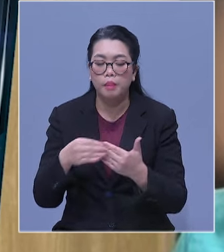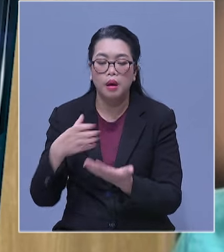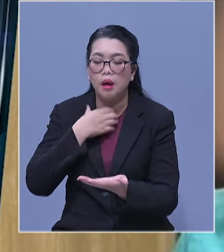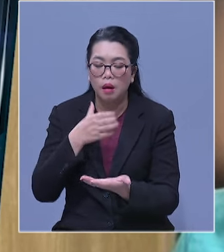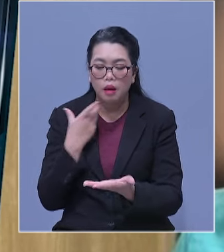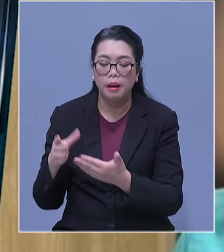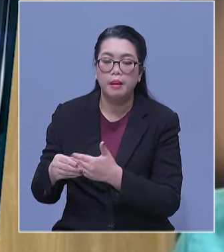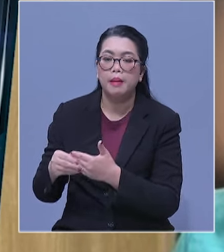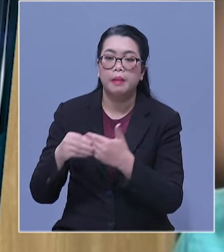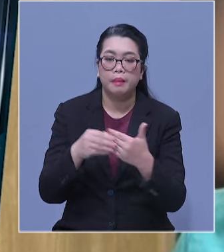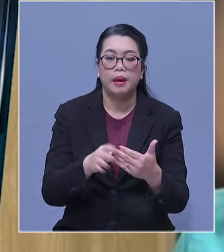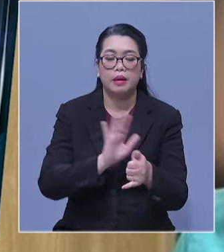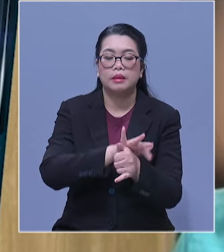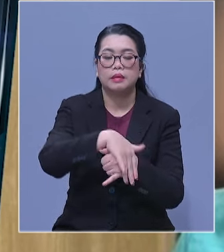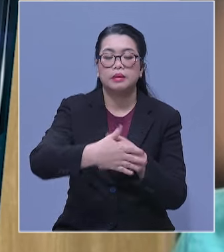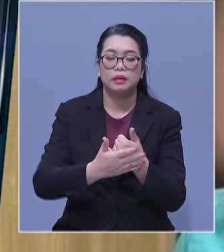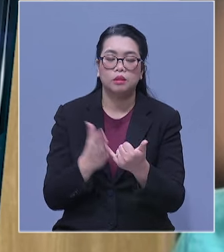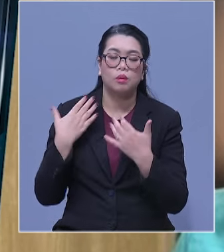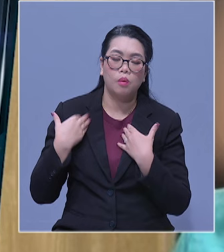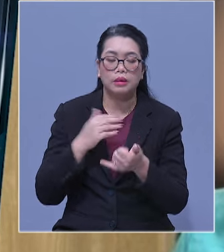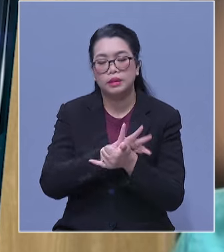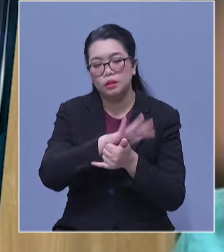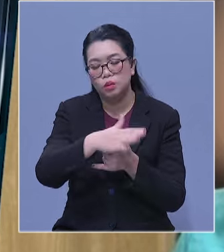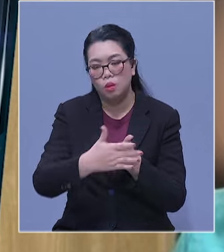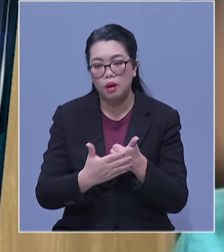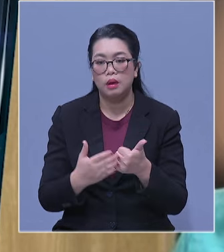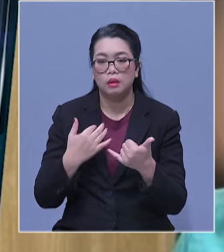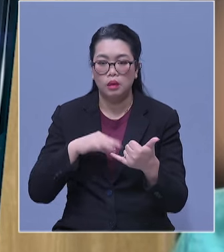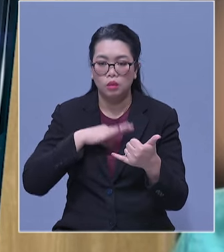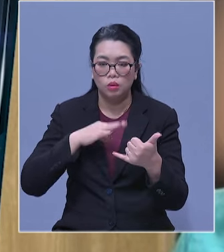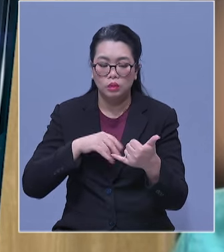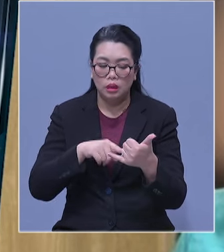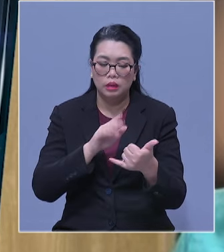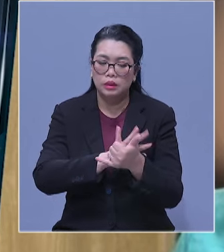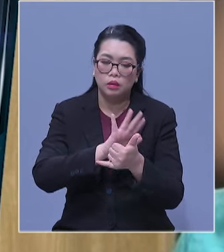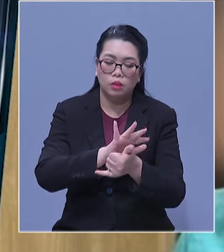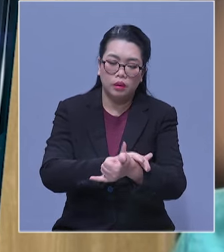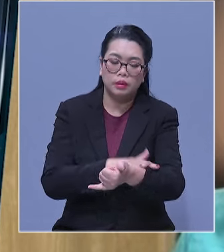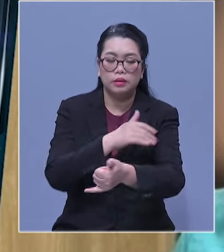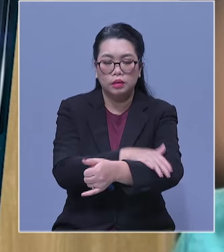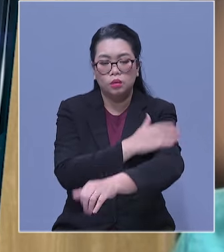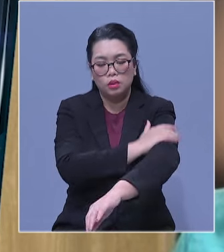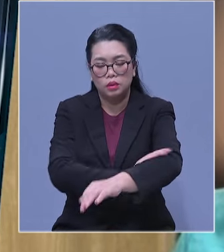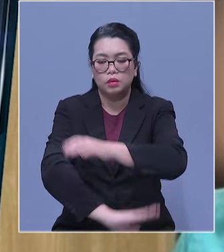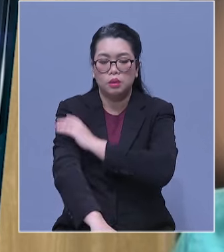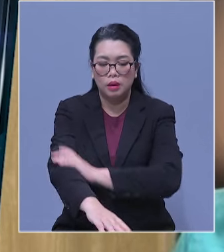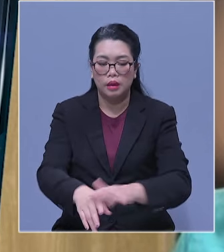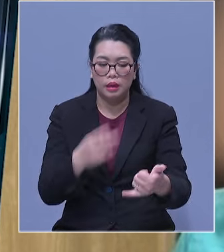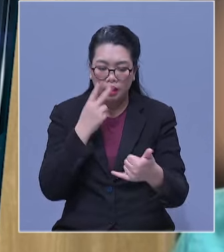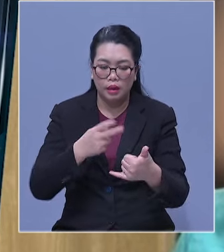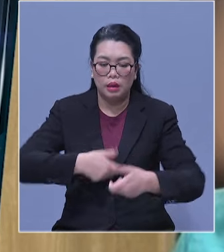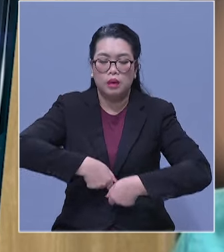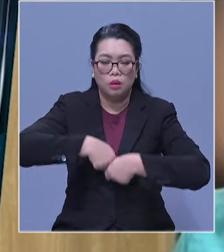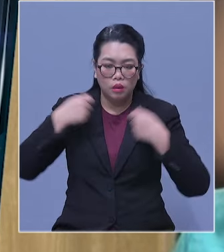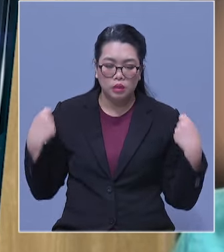นั้นก็พาผู้เสียหายมาเช็ดตัวที่ห้องฟิตเนสแต่ระหว่างที่กำลังเช็ดตัวช่วยกันอย่างเงี้ยเห็นผู้เสียหายถอด